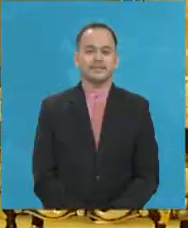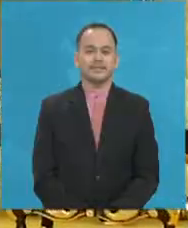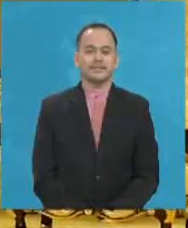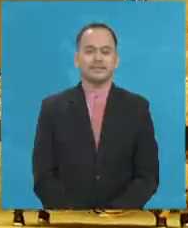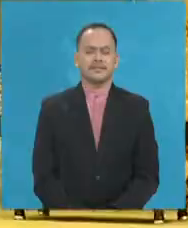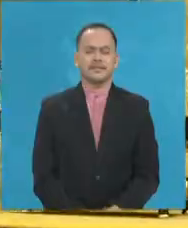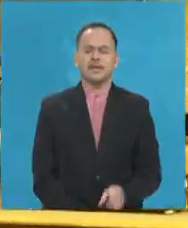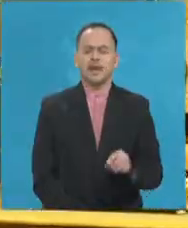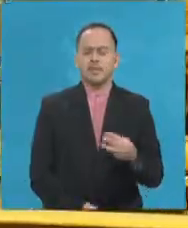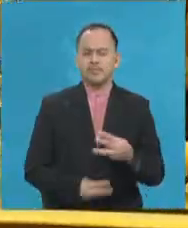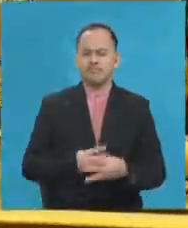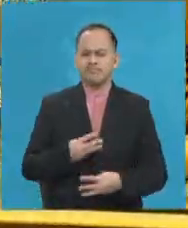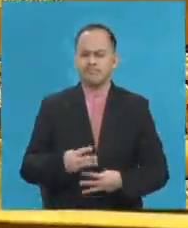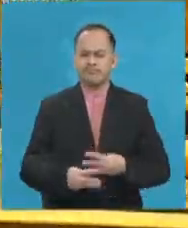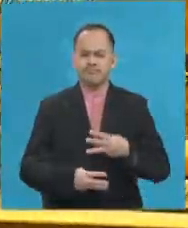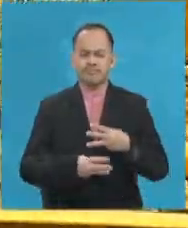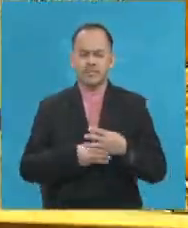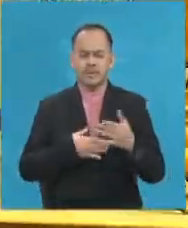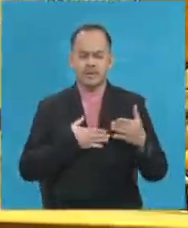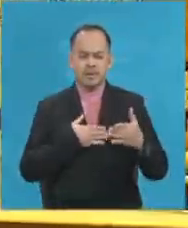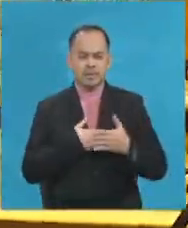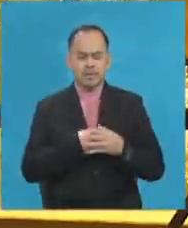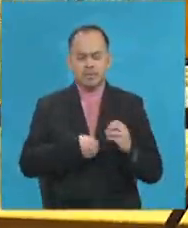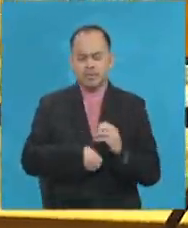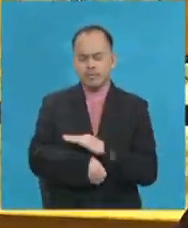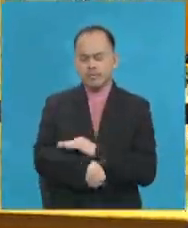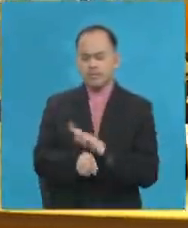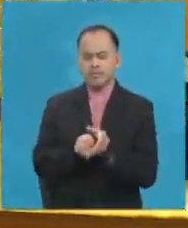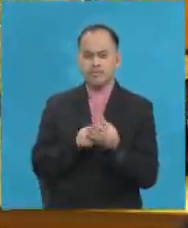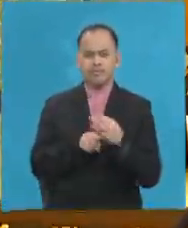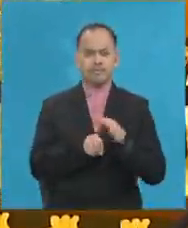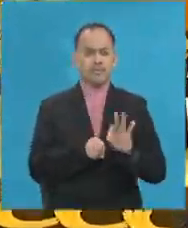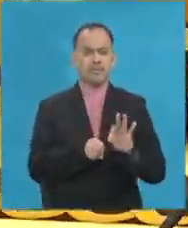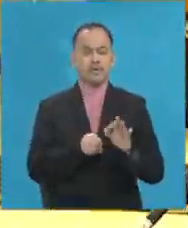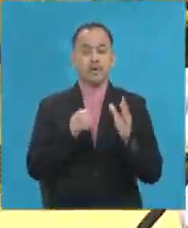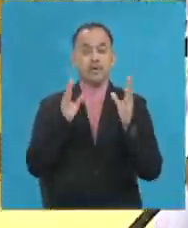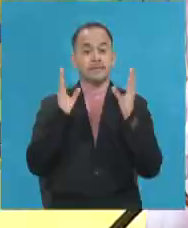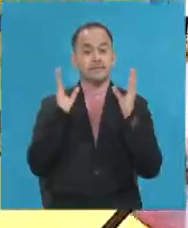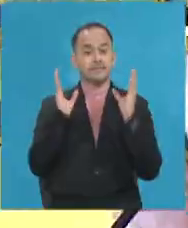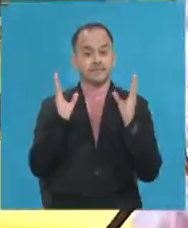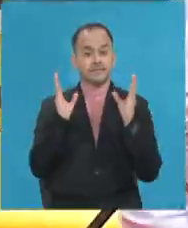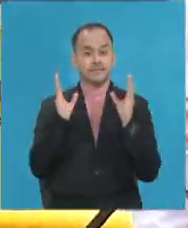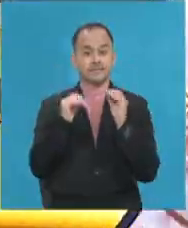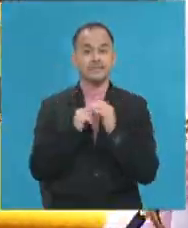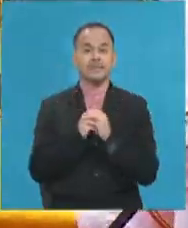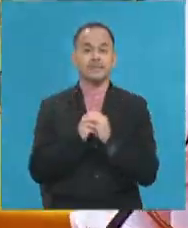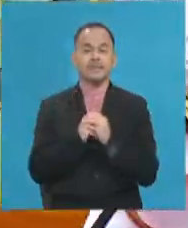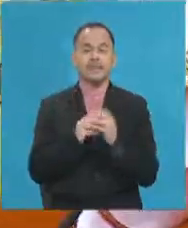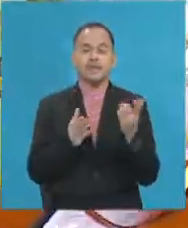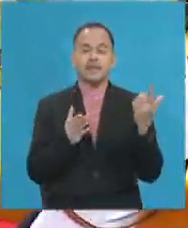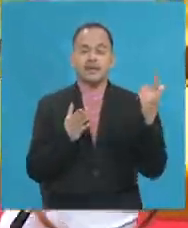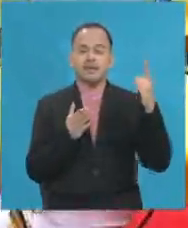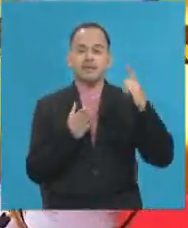meskipun dunia masih berdepan dengan penularan wabah qobid nineteen negara Brunei Darussalam dengan